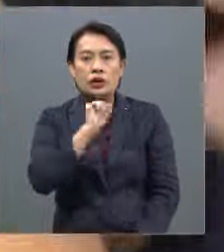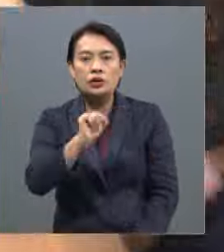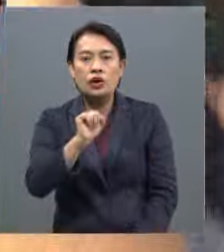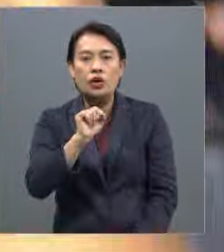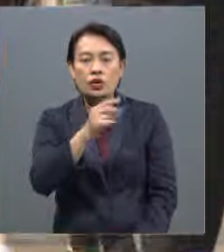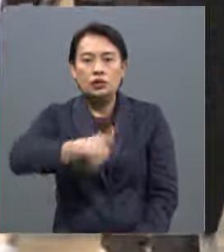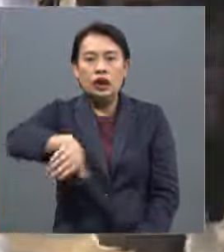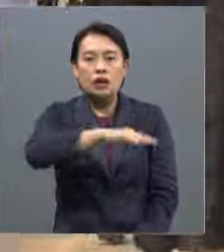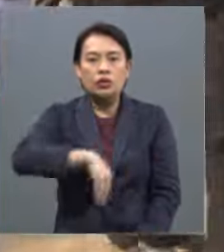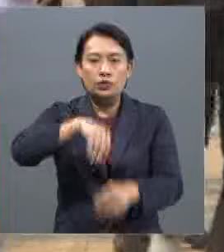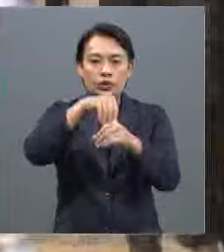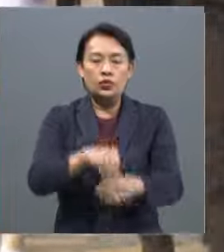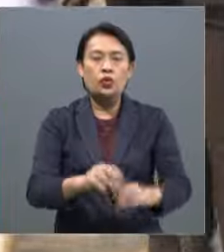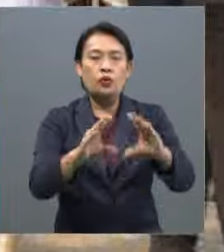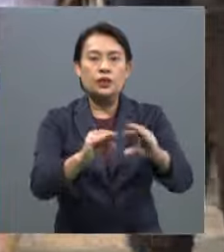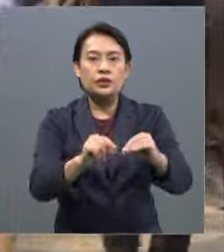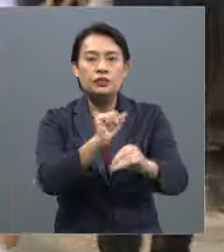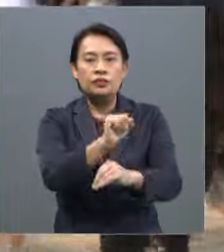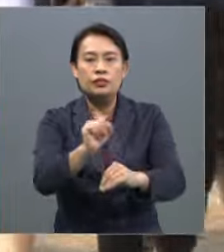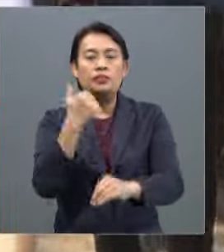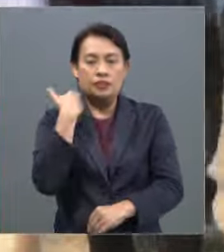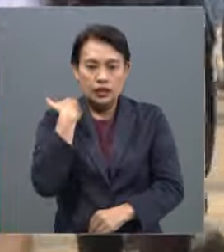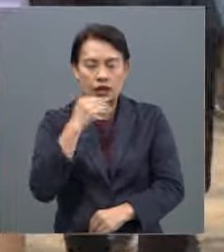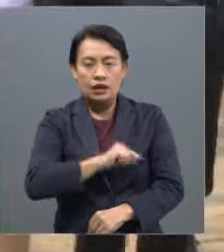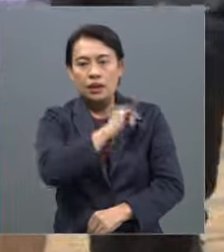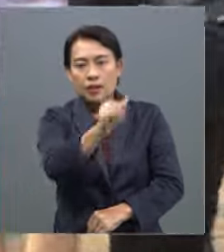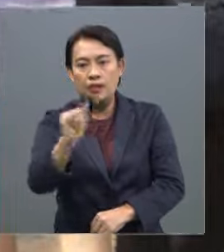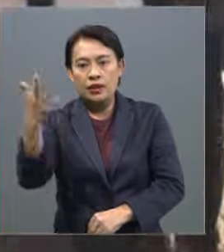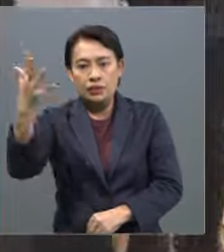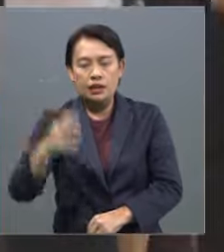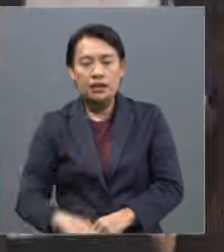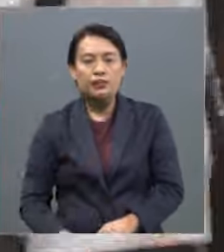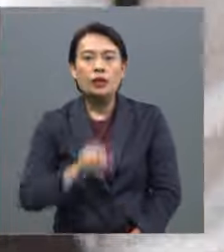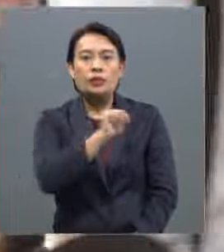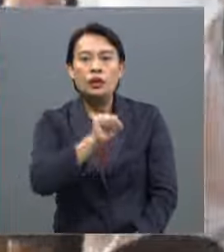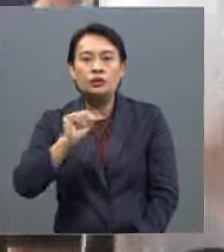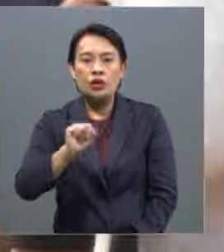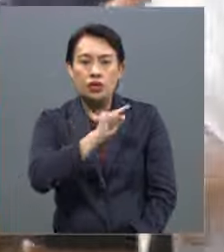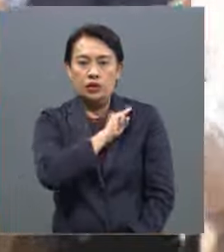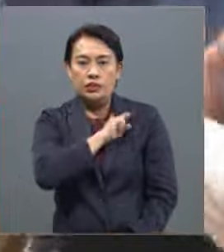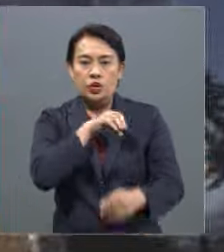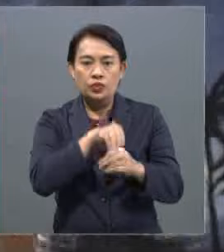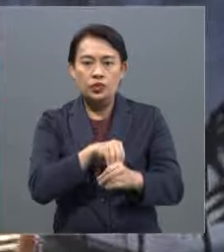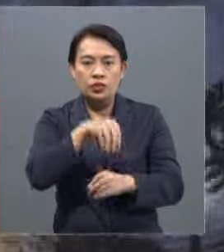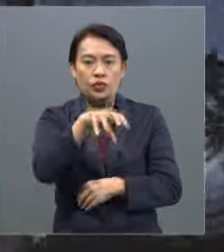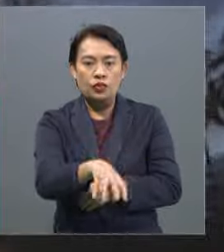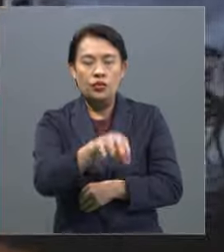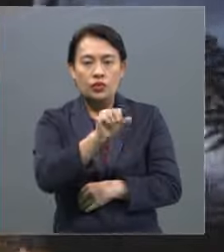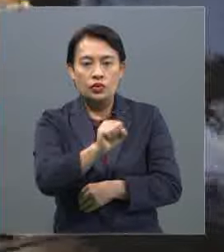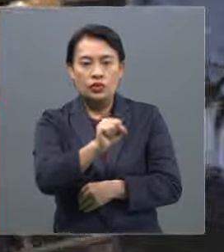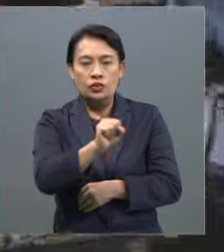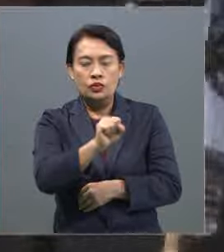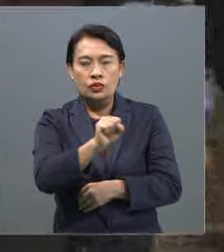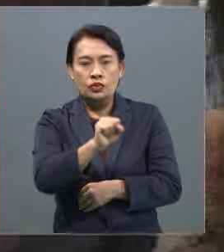หมดอยู่ร่วมการประชุมสภาไม่ได้เดินทางไปไหนเพราะว่าส.สมีหน้าที่รับผิดชอบอยู่ที่สภาส่วนที่